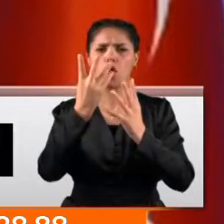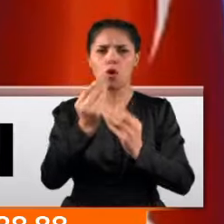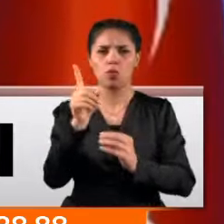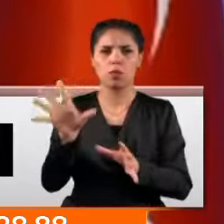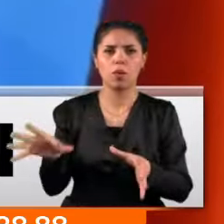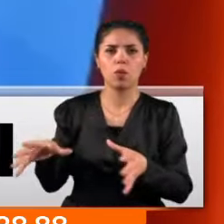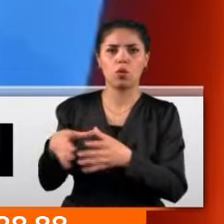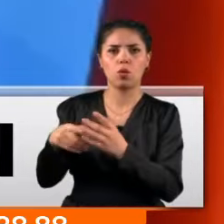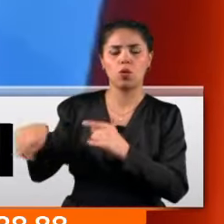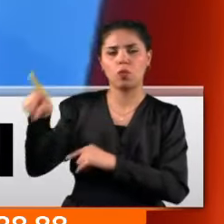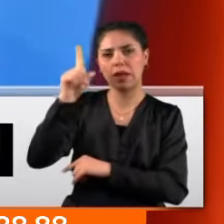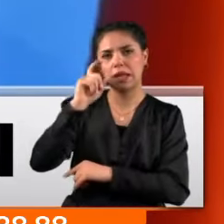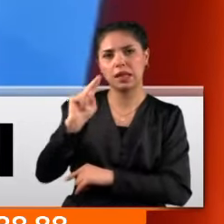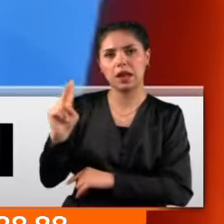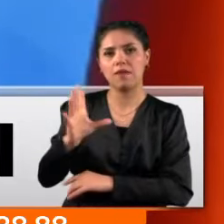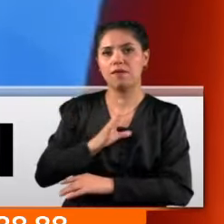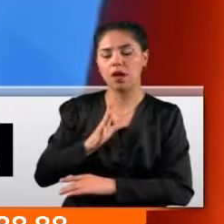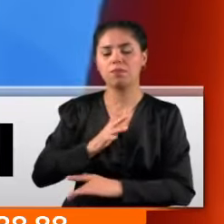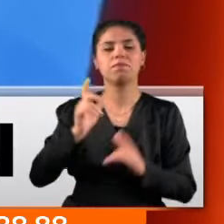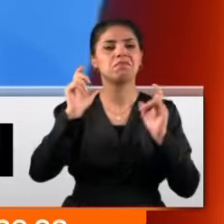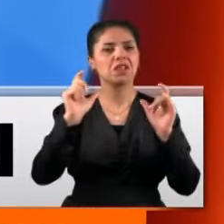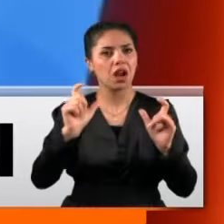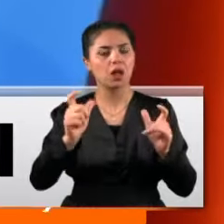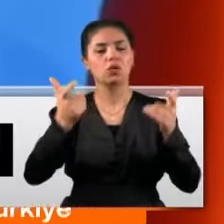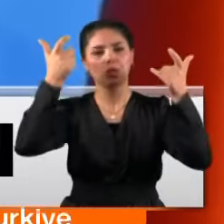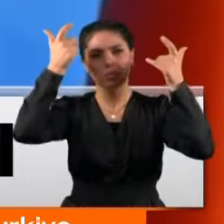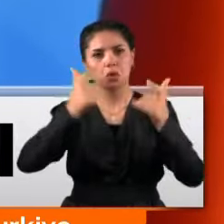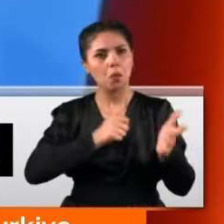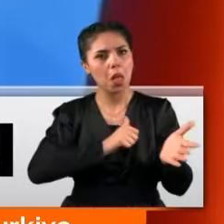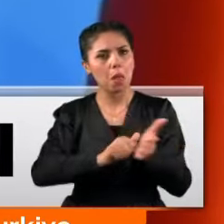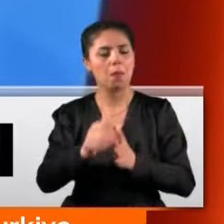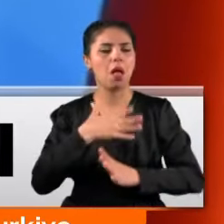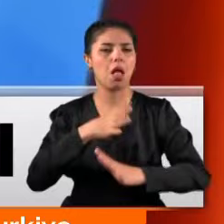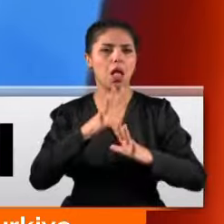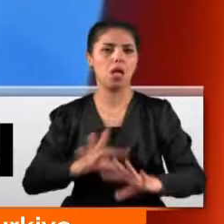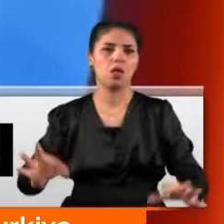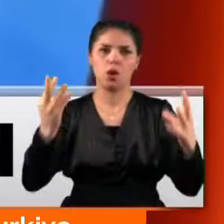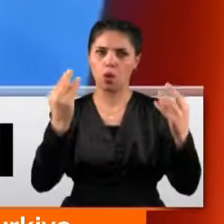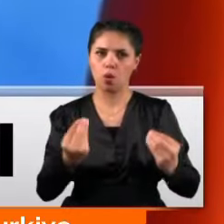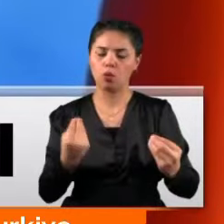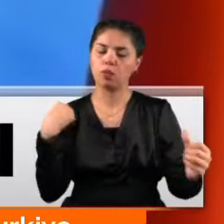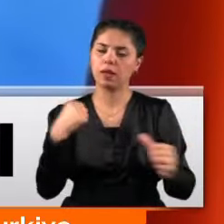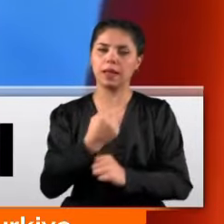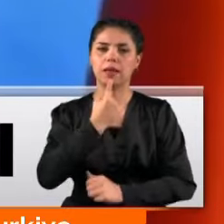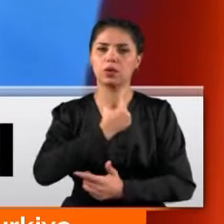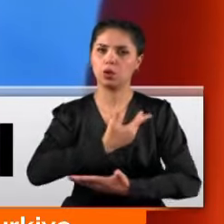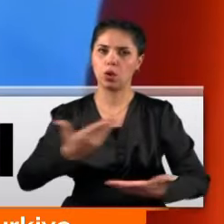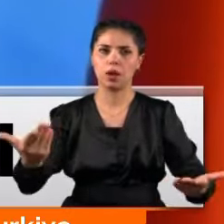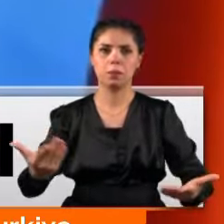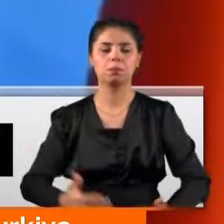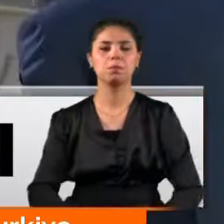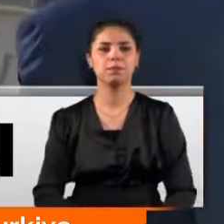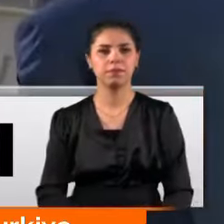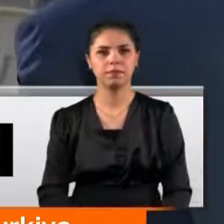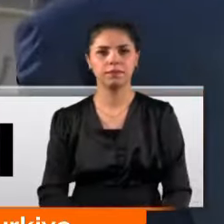yapı vardır. Garantörlük dahil her türlü inisiyatifi almaya hazır olduğumuzu tekrar ifade etmek